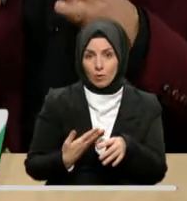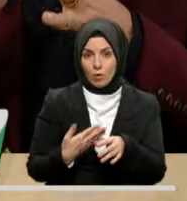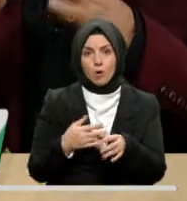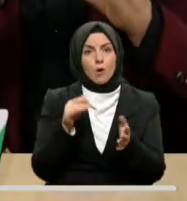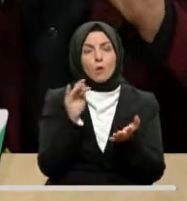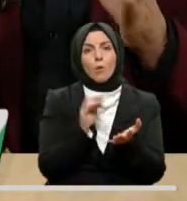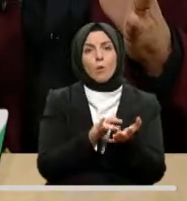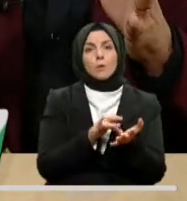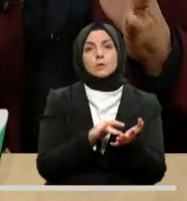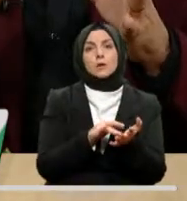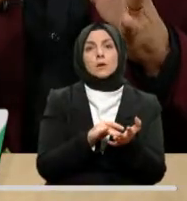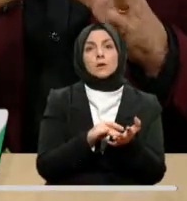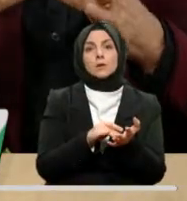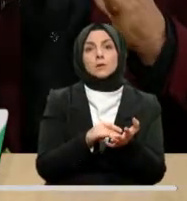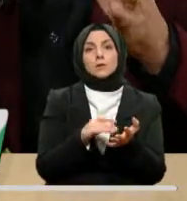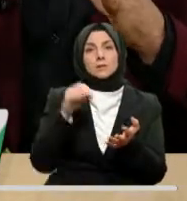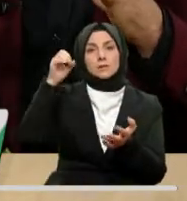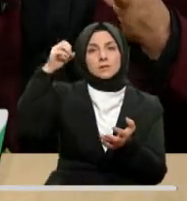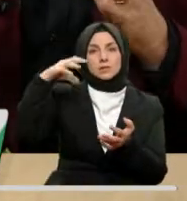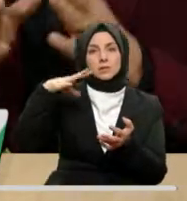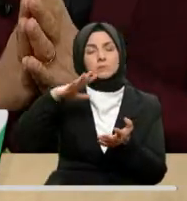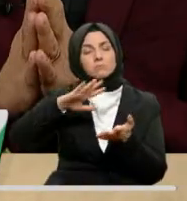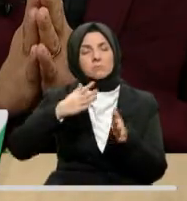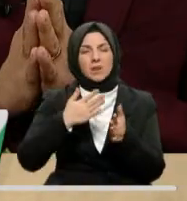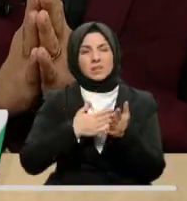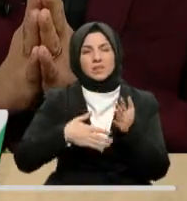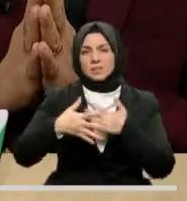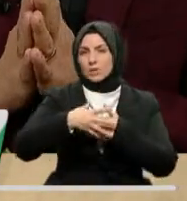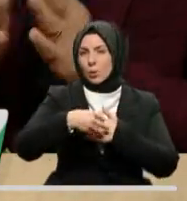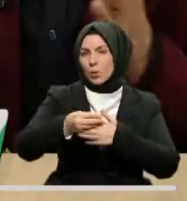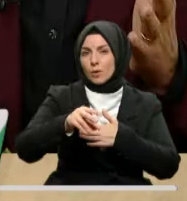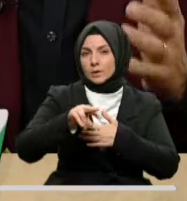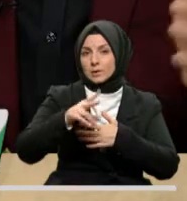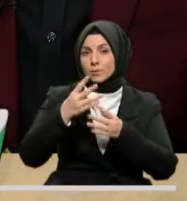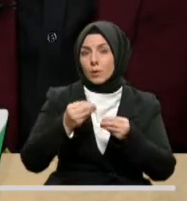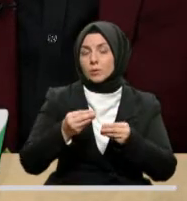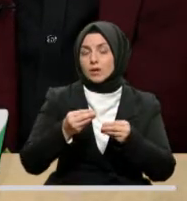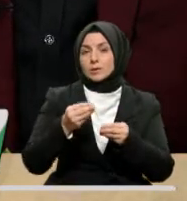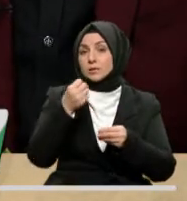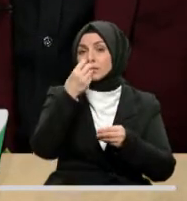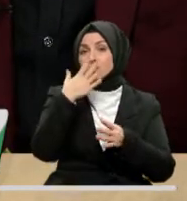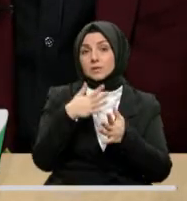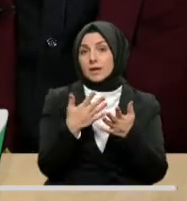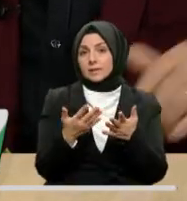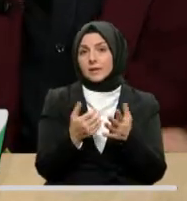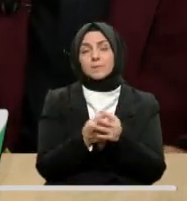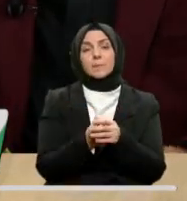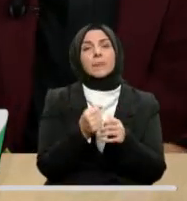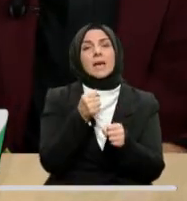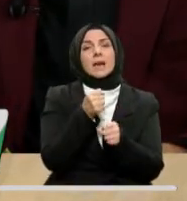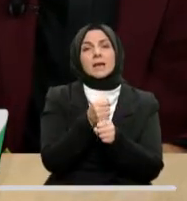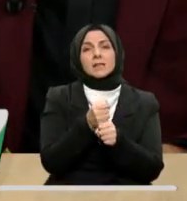bitkinin büyük bir çoğunluğu ortak iş şiddete yani yarı gölge ortam seven bitkiler Bunlara örnek verecek olursak galatya